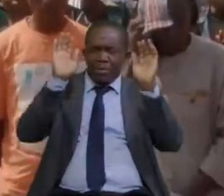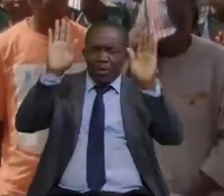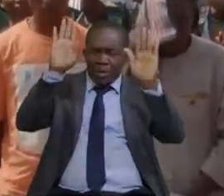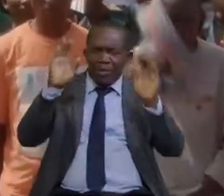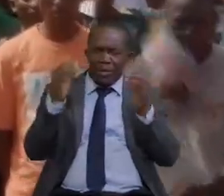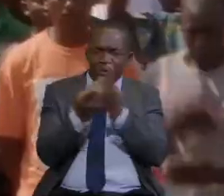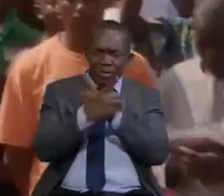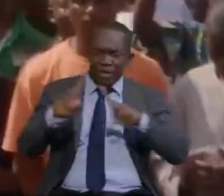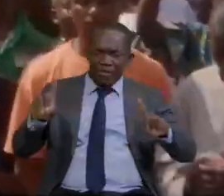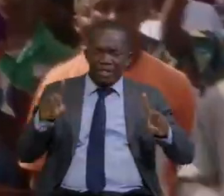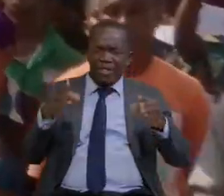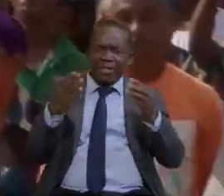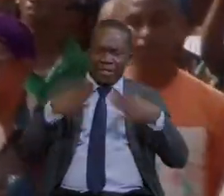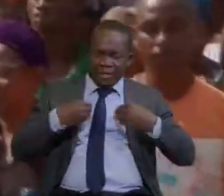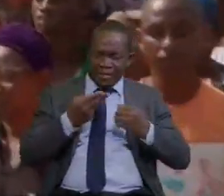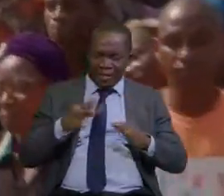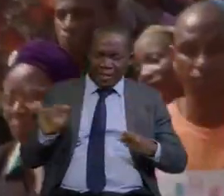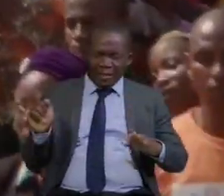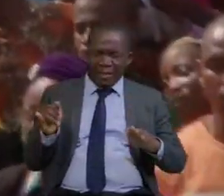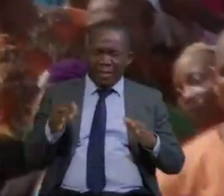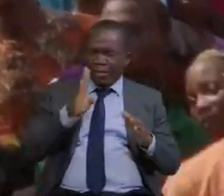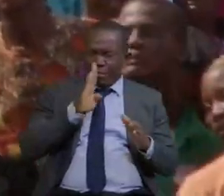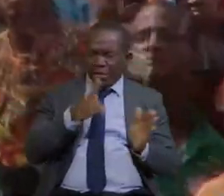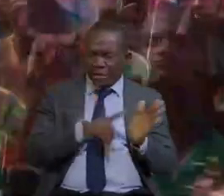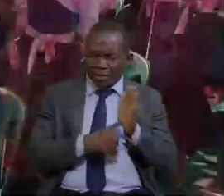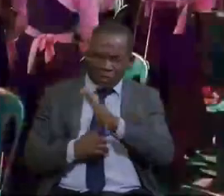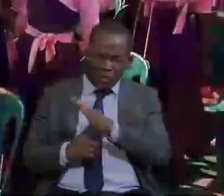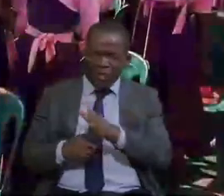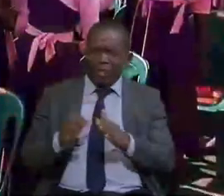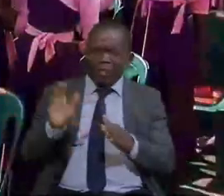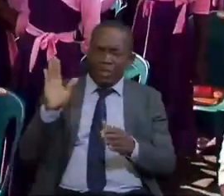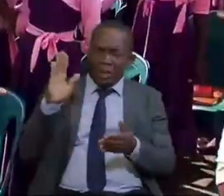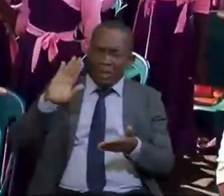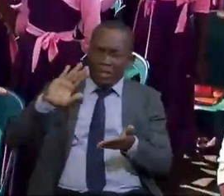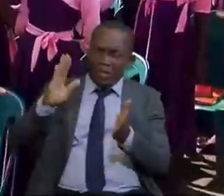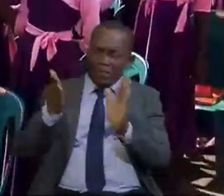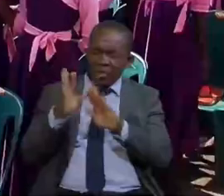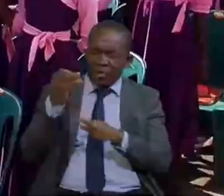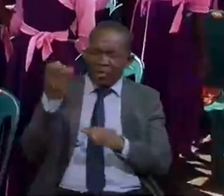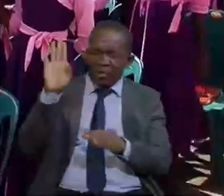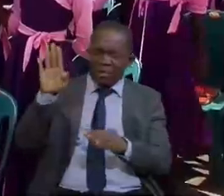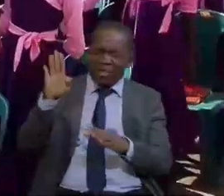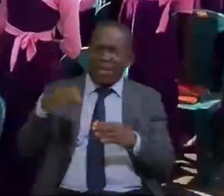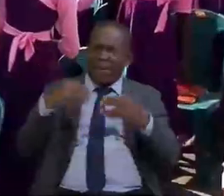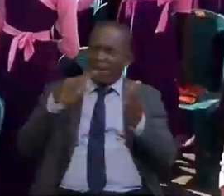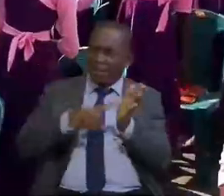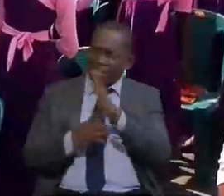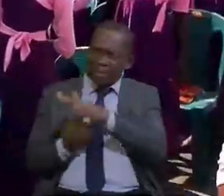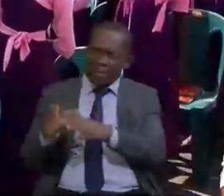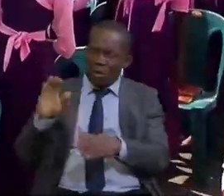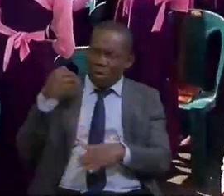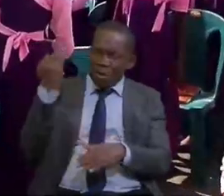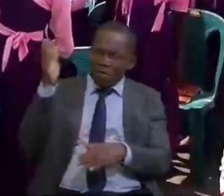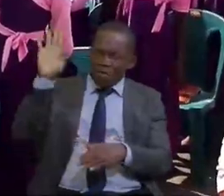délivrance, la manifestation de ta présence, la manifestation de ta puissance, la manifestation de ta gloire